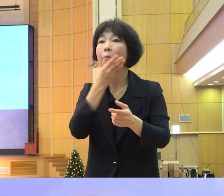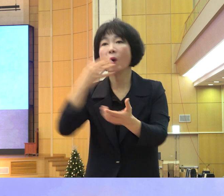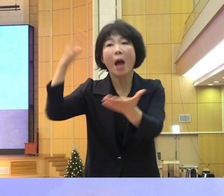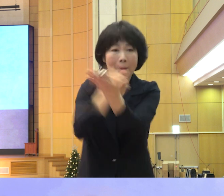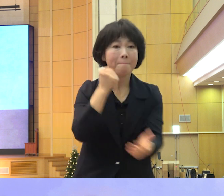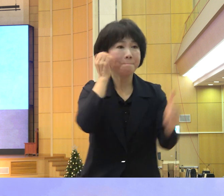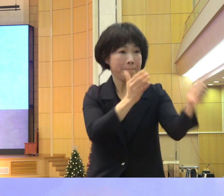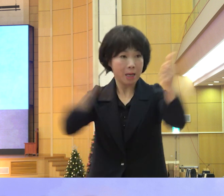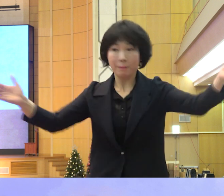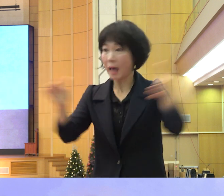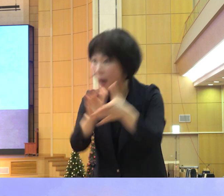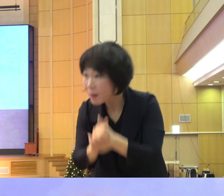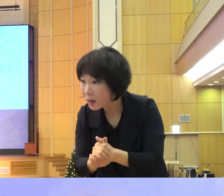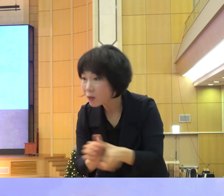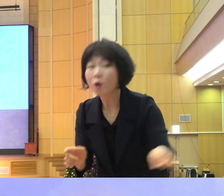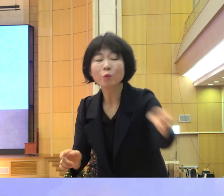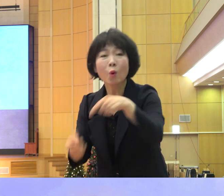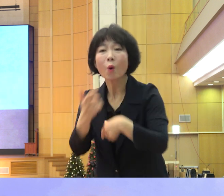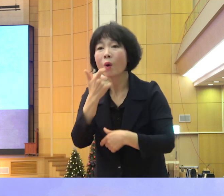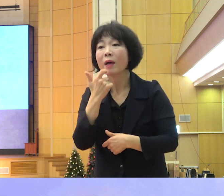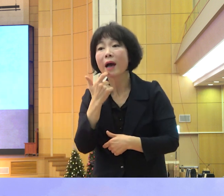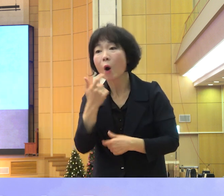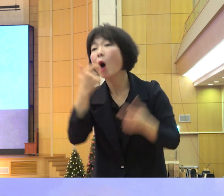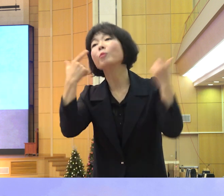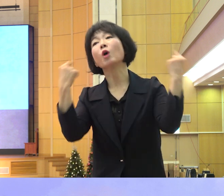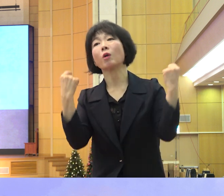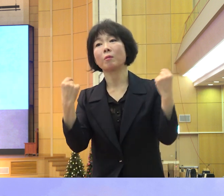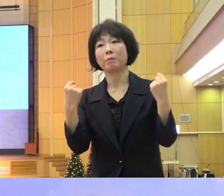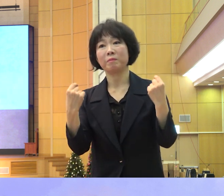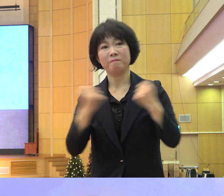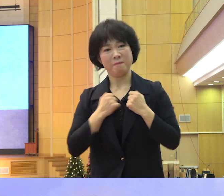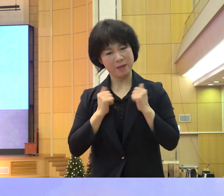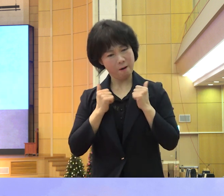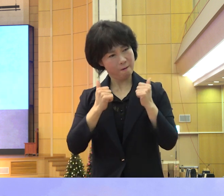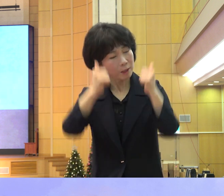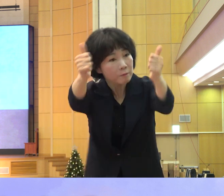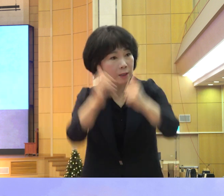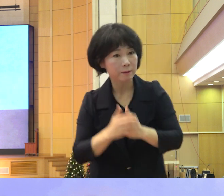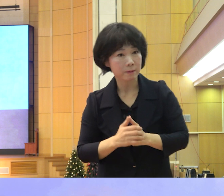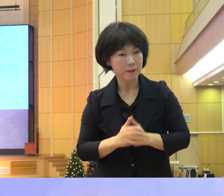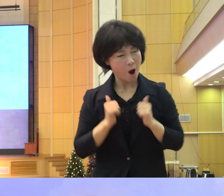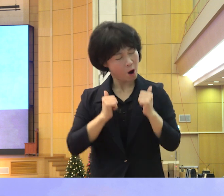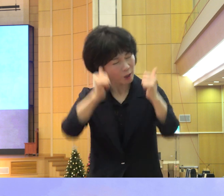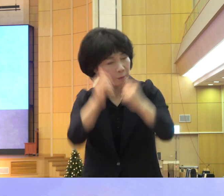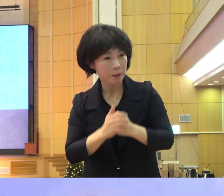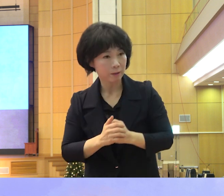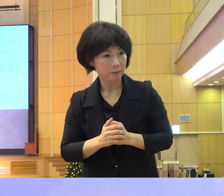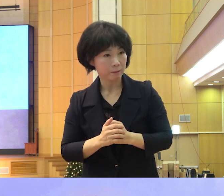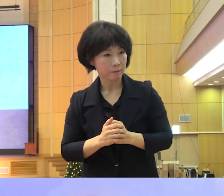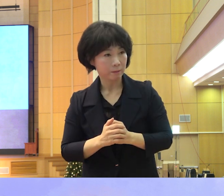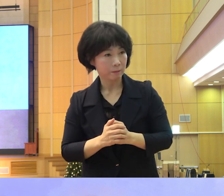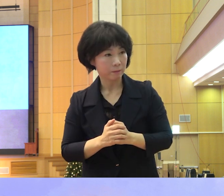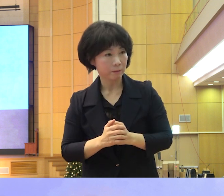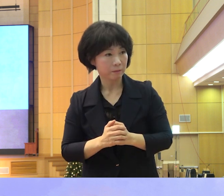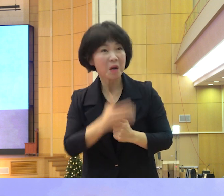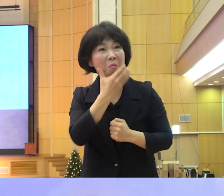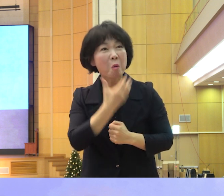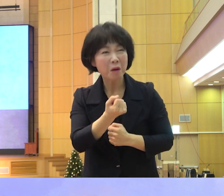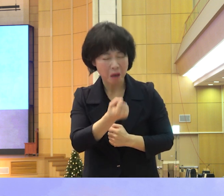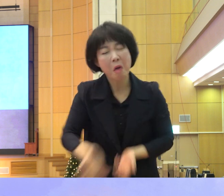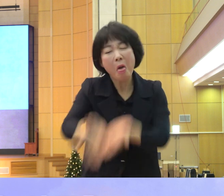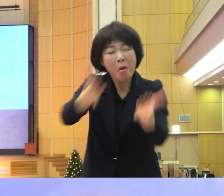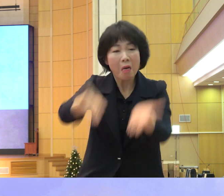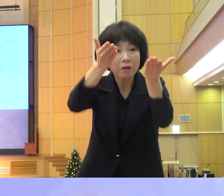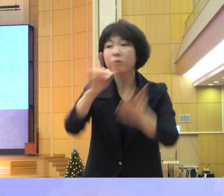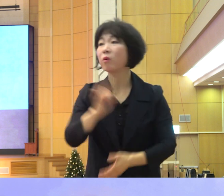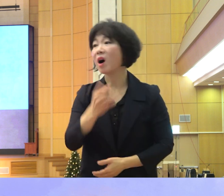아니라 야곱의 스타일을 좋아하는 거예요. 야곱의 그 신앙을, 야곱의 신앙을 본받아서 먼저 된 자가 돼야지 왜